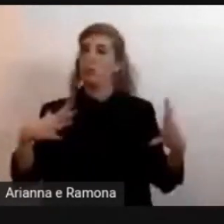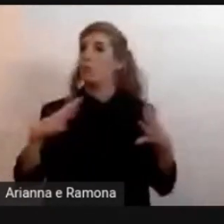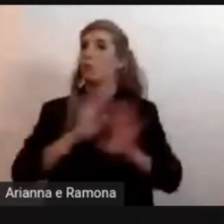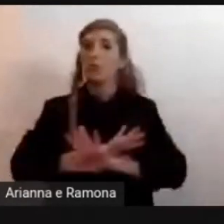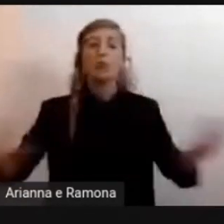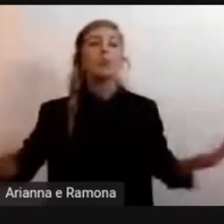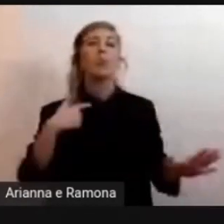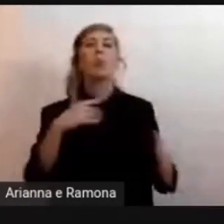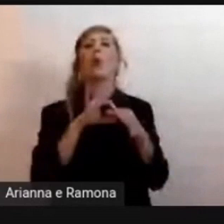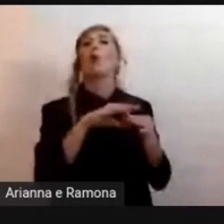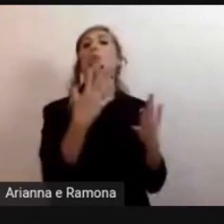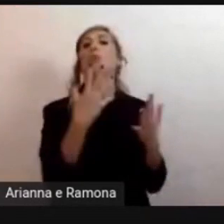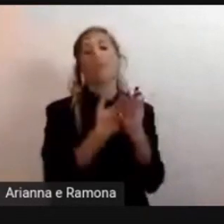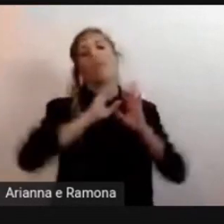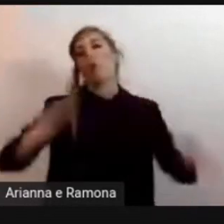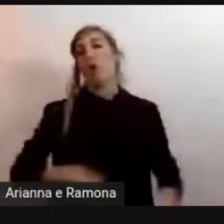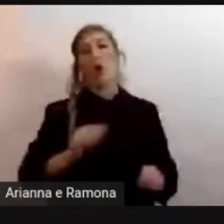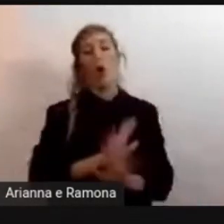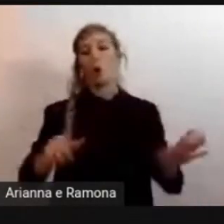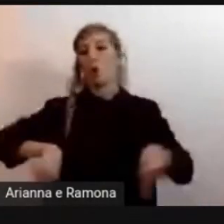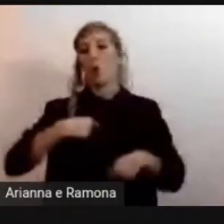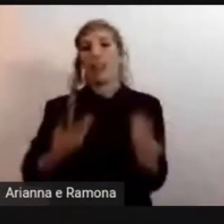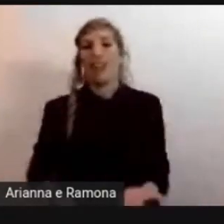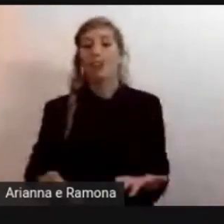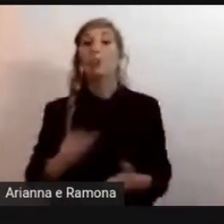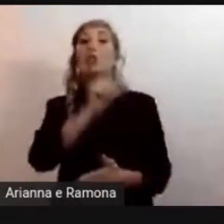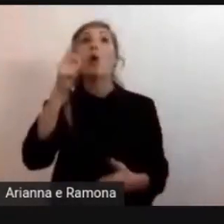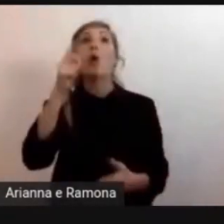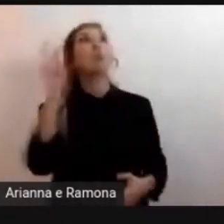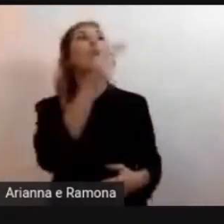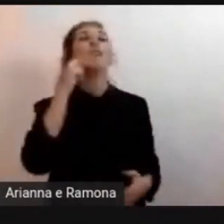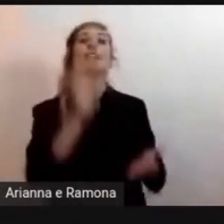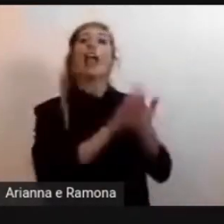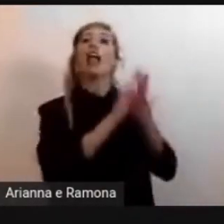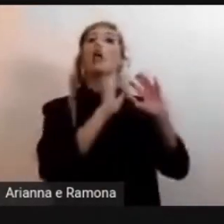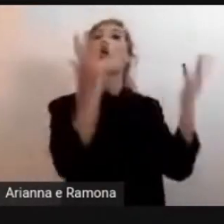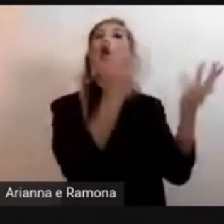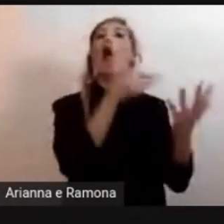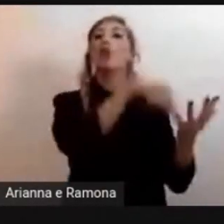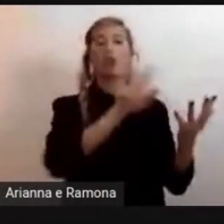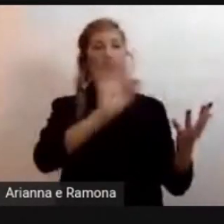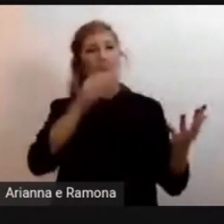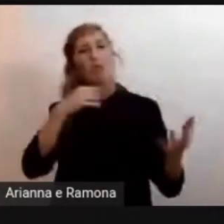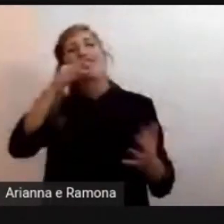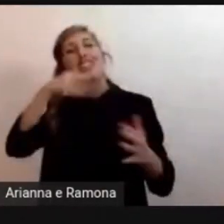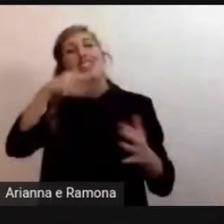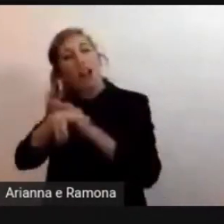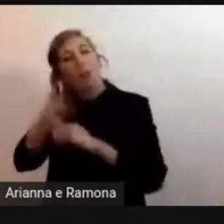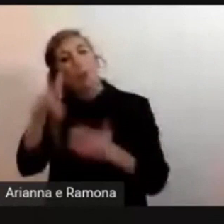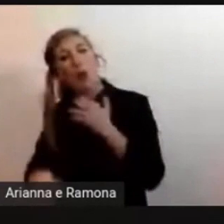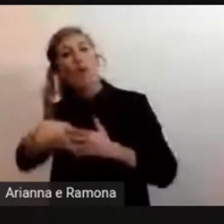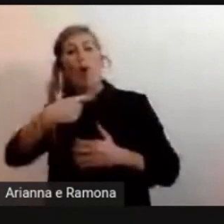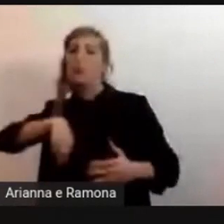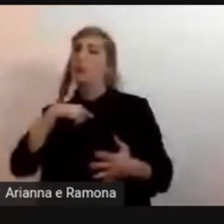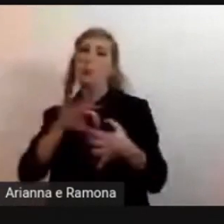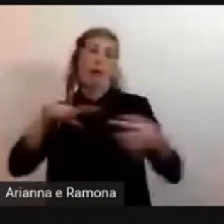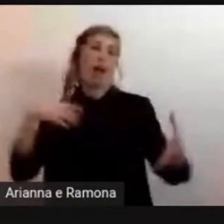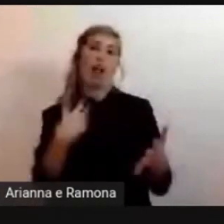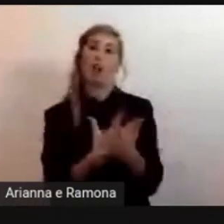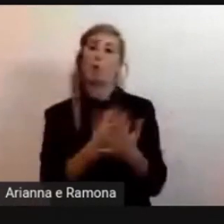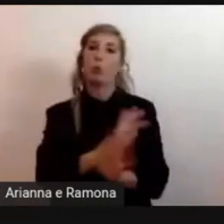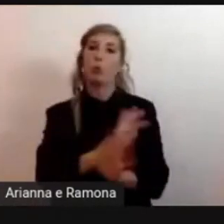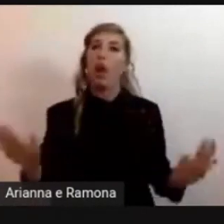in tutti i modi ma non parlo solo in senso ecologico a chi si del tipo mondo ed è il il